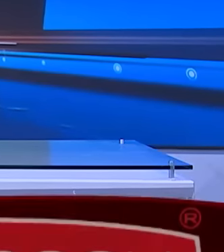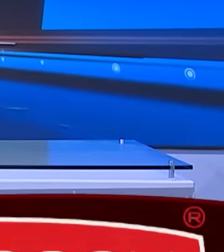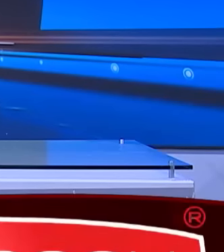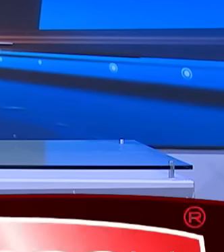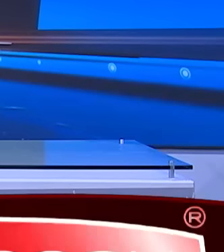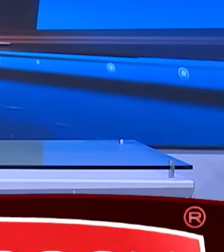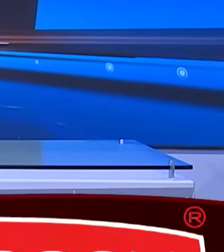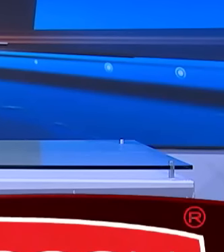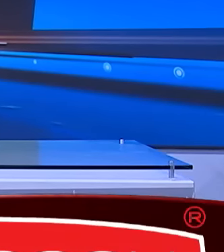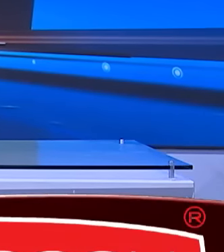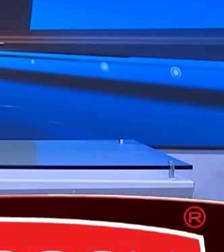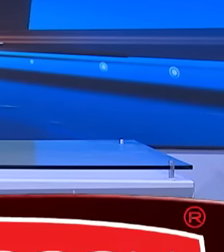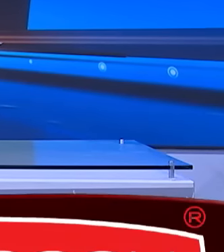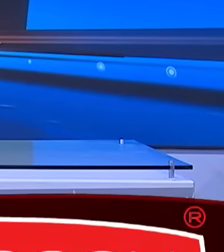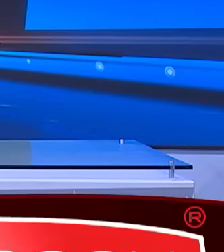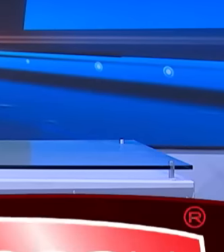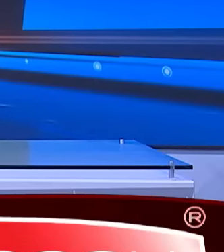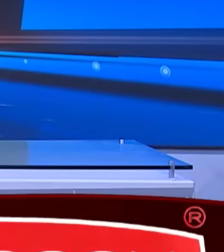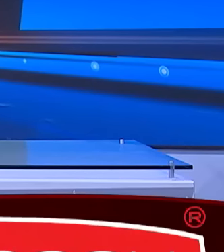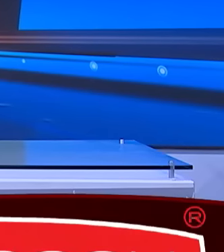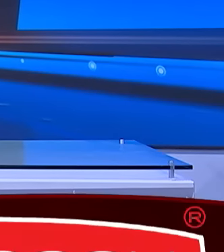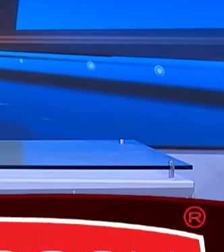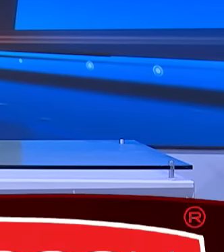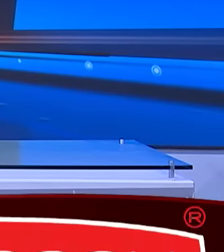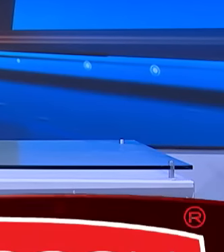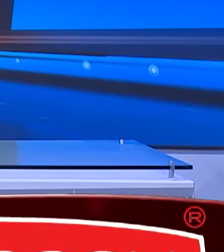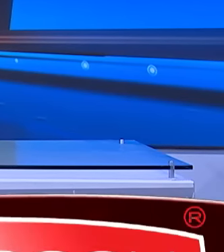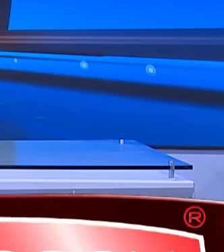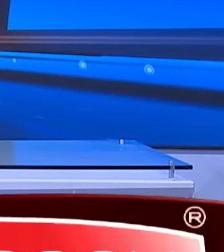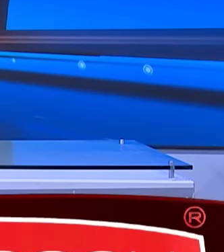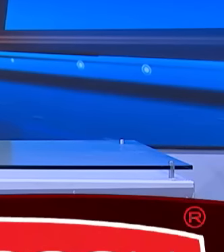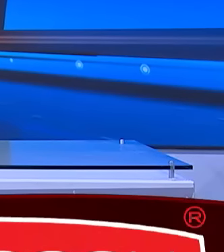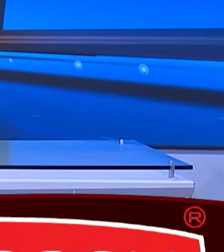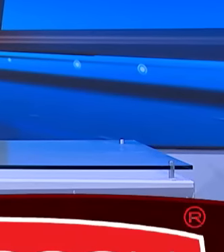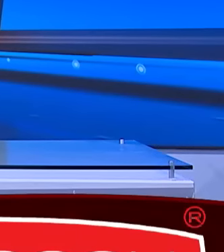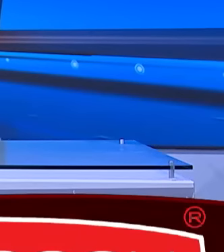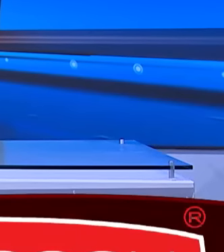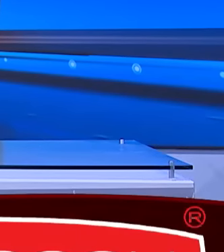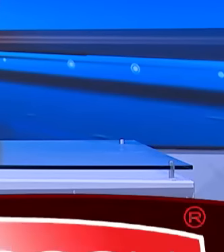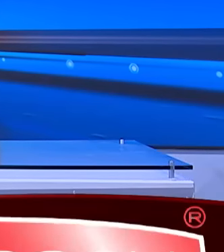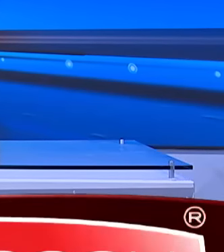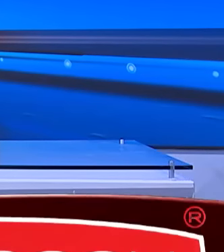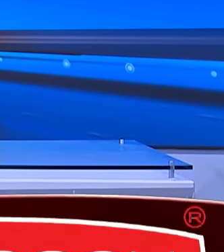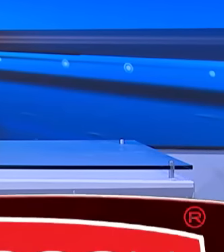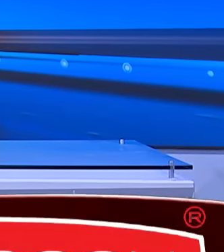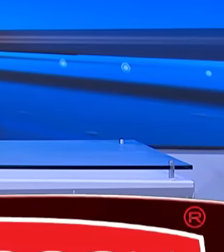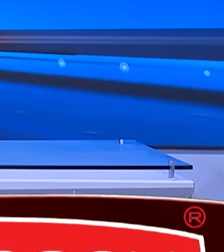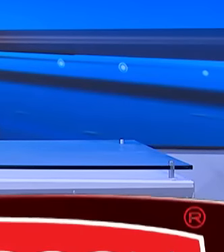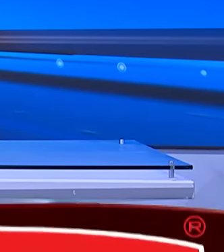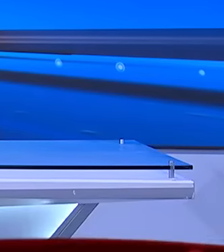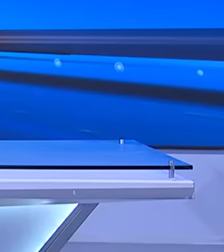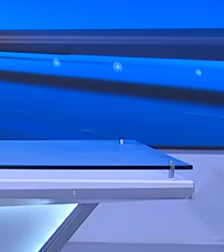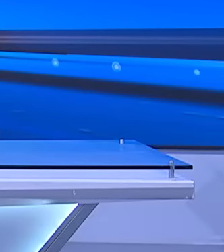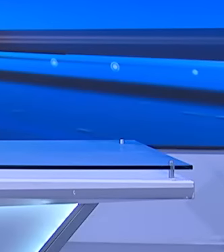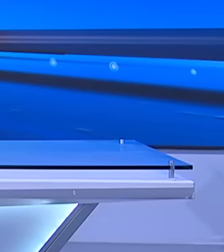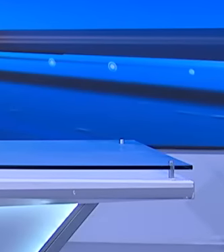ช่วงนี้กลับมาติดตามคดีบอสอยู่วิทยานะคะซึ่งมีการไปขับรถชนตำรวจเมื่อประมาณปี2555คดีนี้มีการกล่าวหาเจ้าหน้าที่รัฐว่าเ